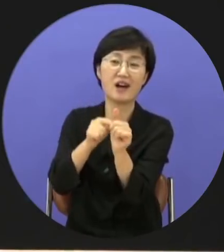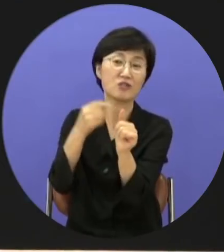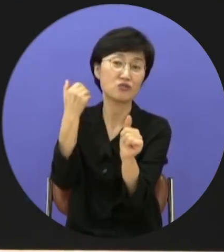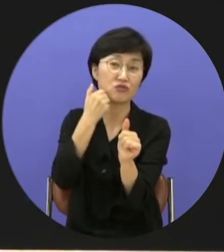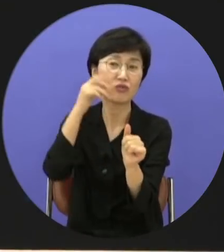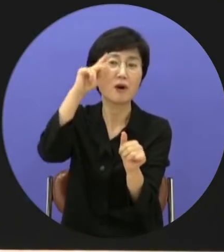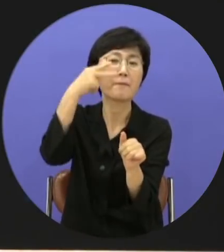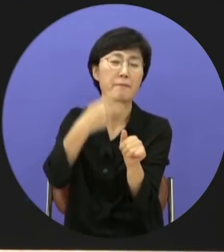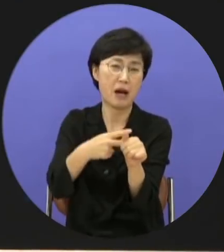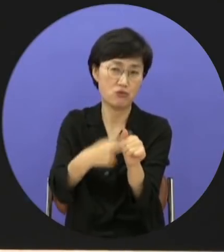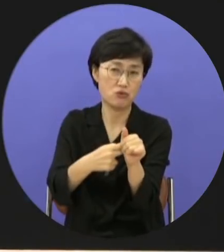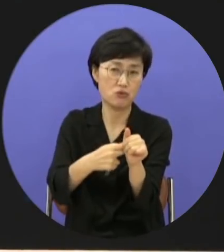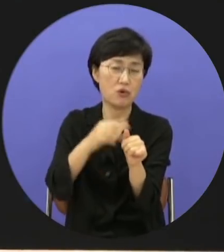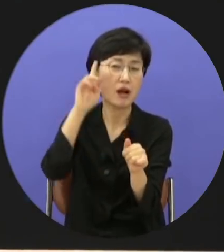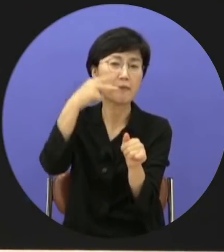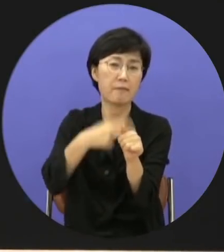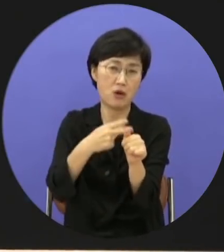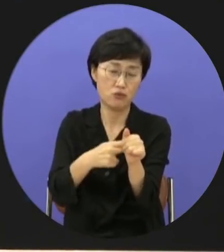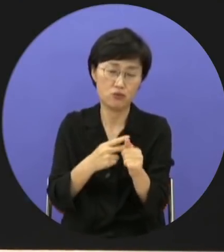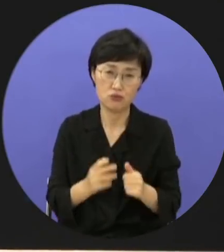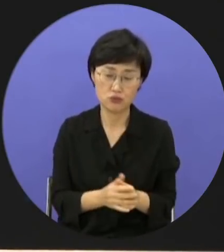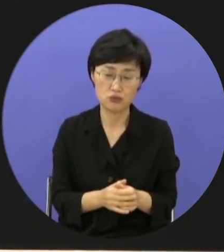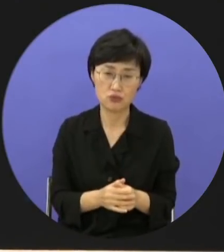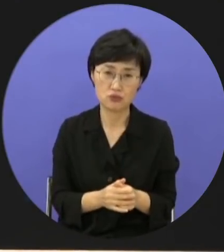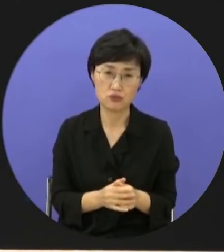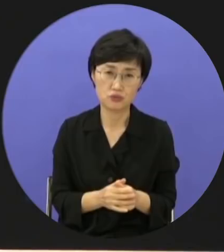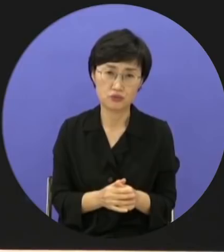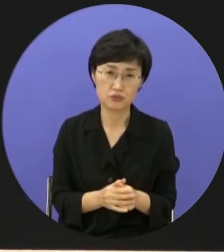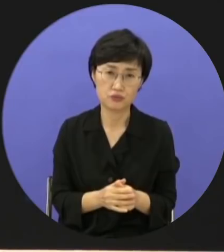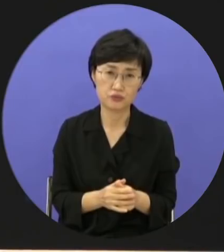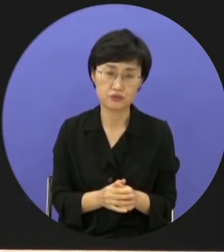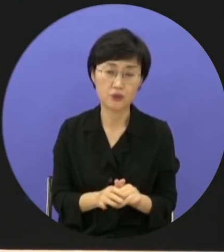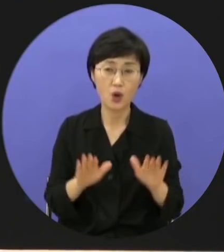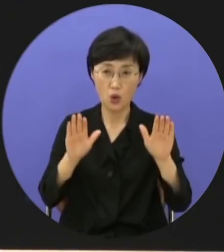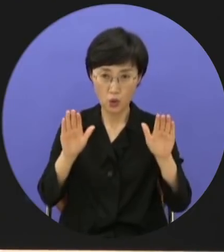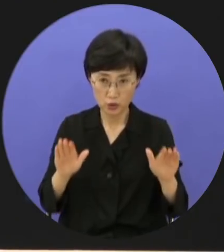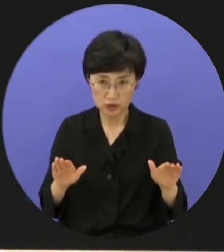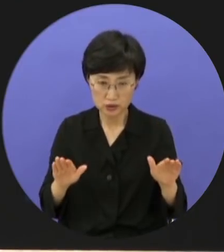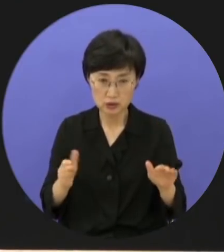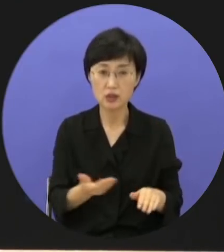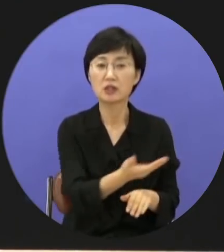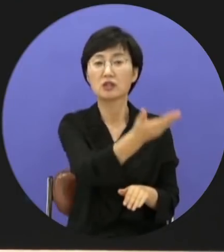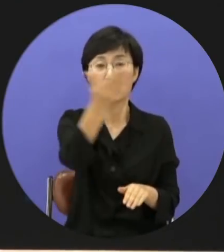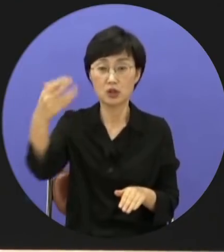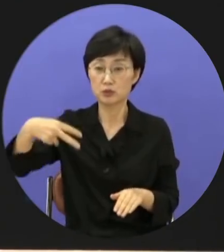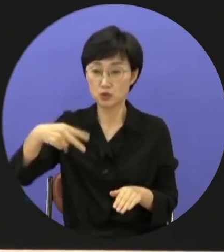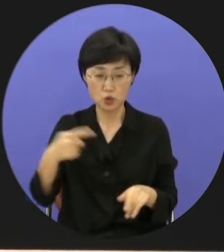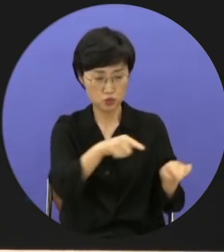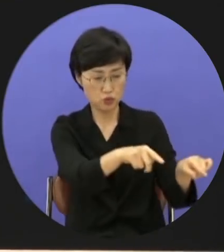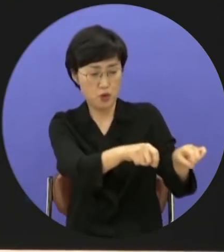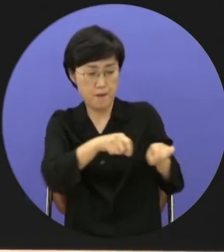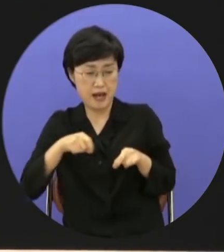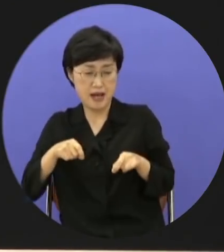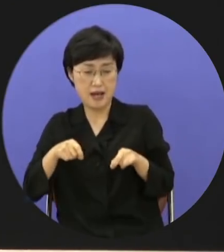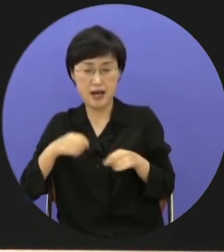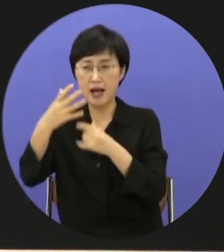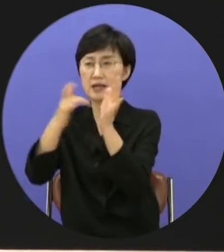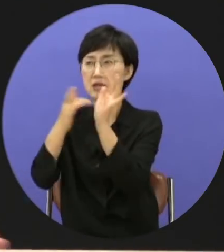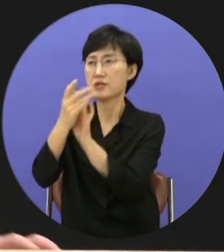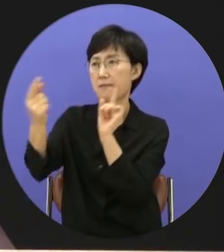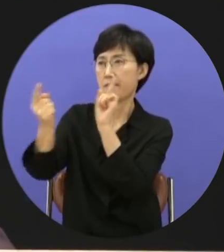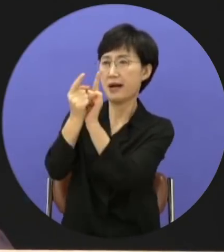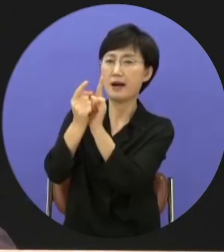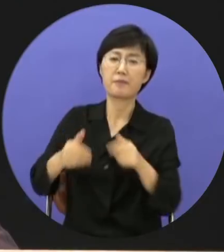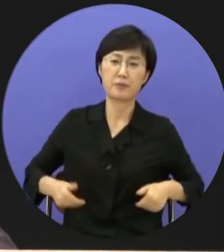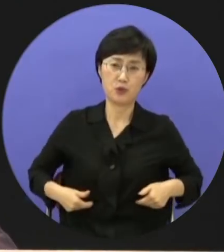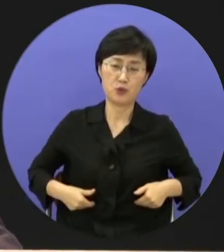gospel and yet on the way to Damascus he finally meets with Jesus. 여러분에게 이 시간표가 필요합니다. This time schedule is needed for all of